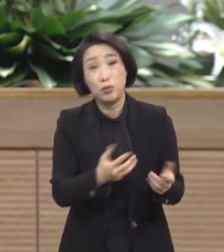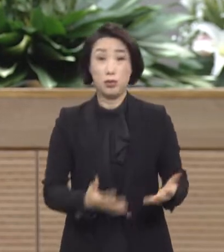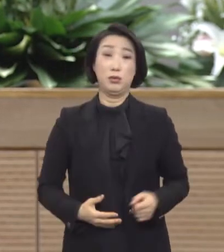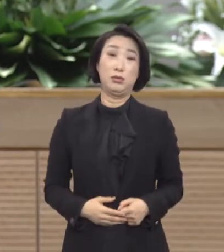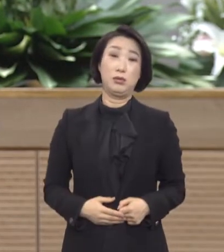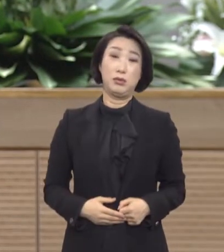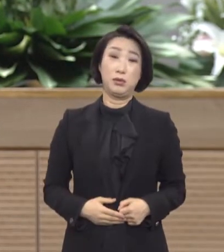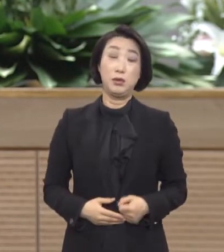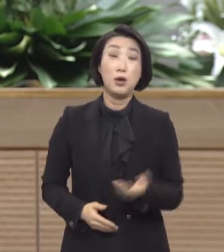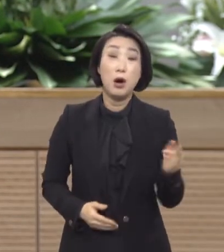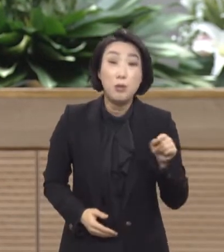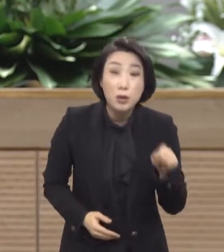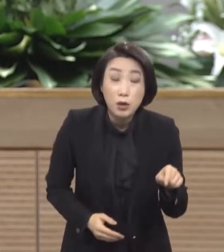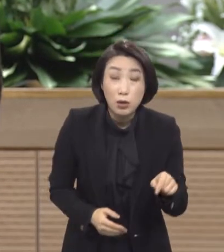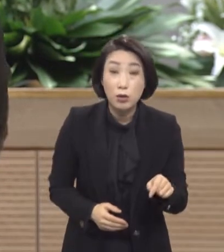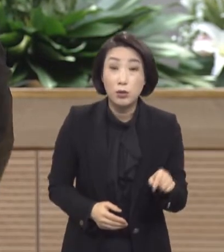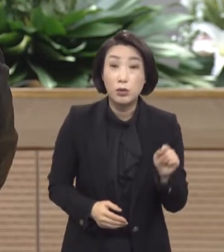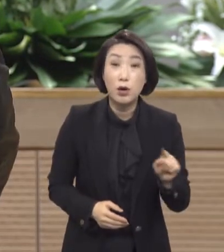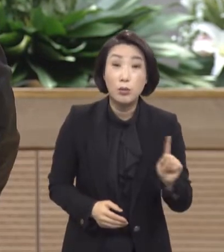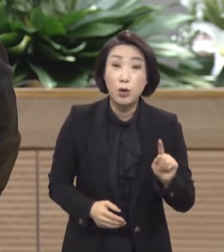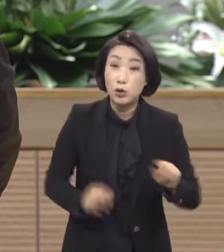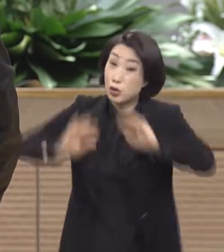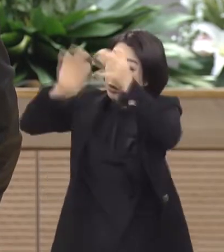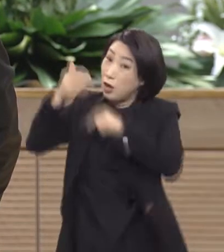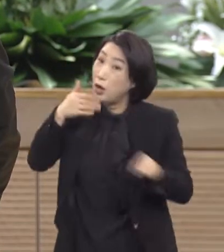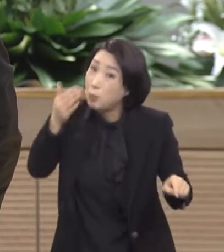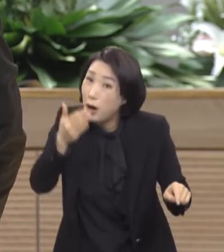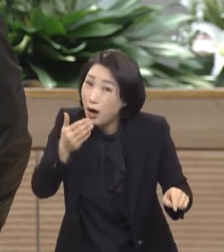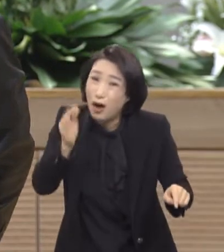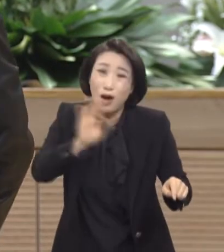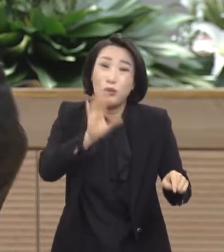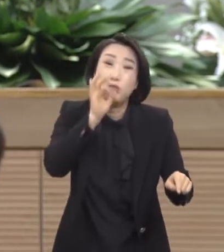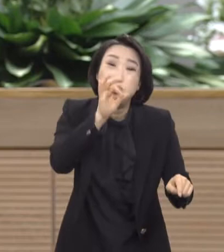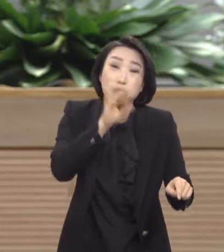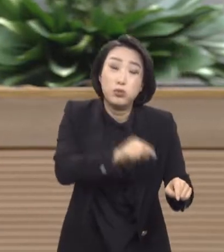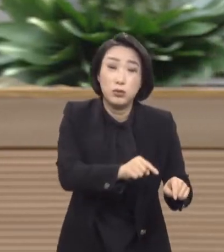그렇잖아요. 그 사람이 무슨 천국 가겠습니까?